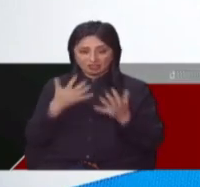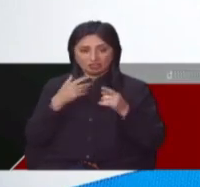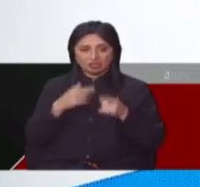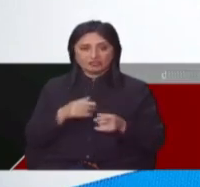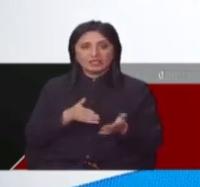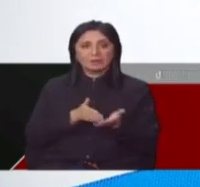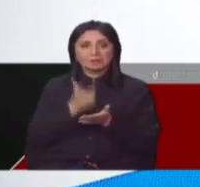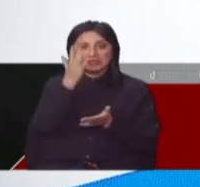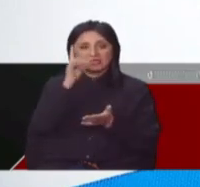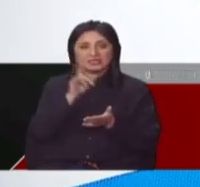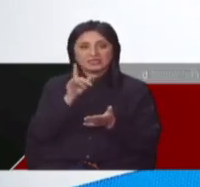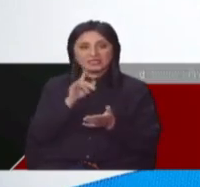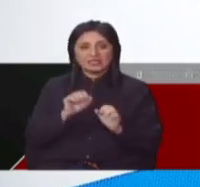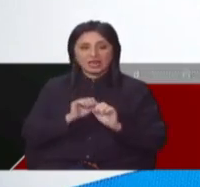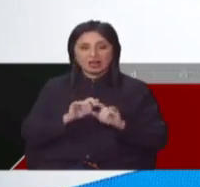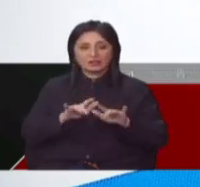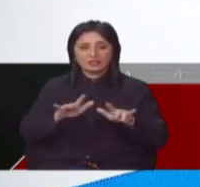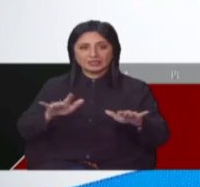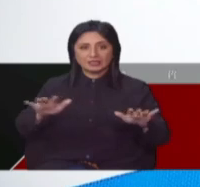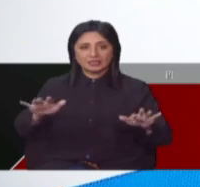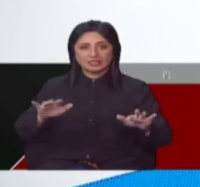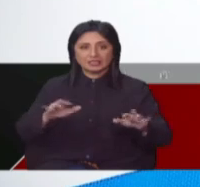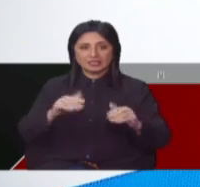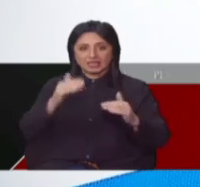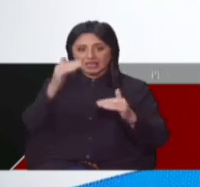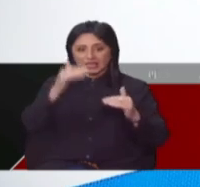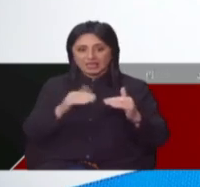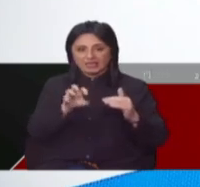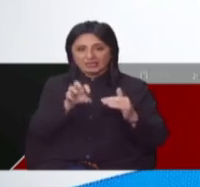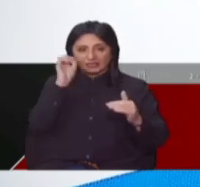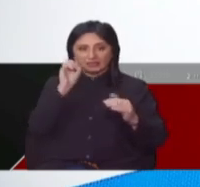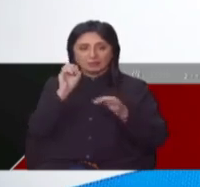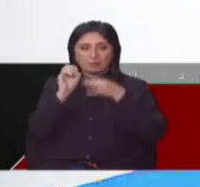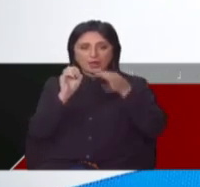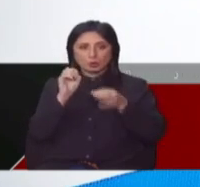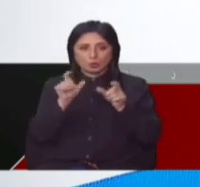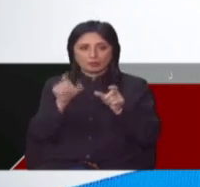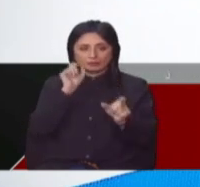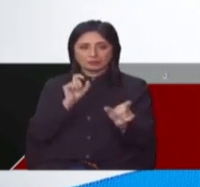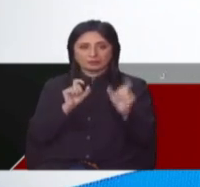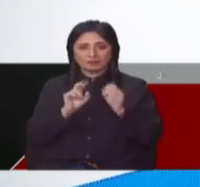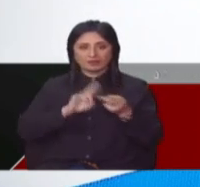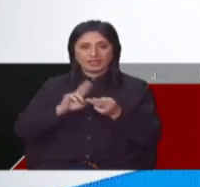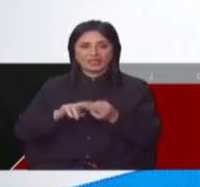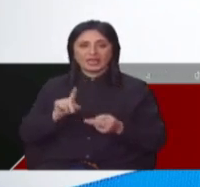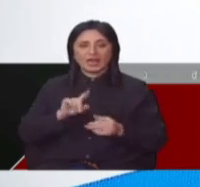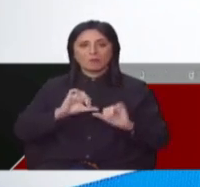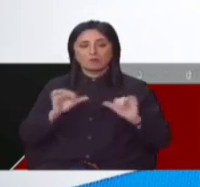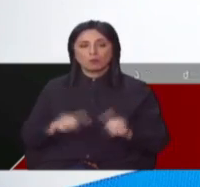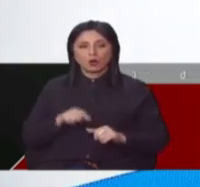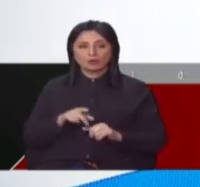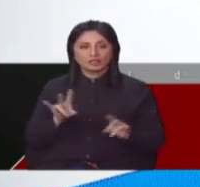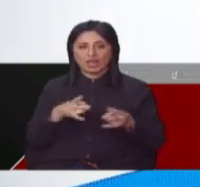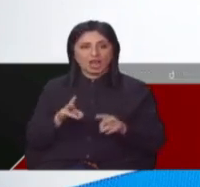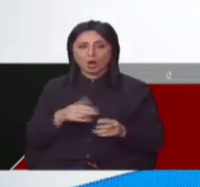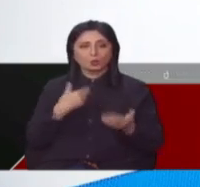რომ მიზანია გავრცელდეს კონტექსტიდან ამოგლეჯილი პასუხები, ვინც და რა ფორმითაც არ